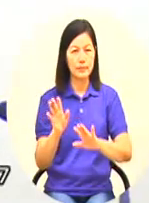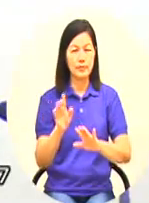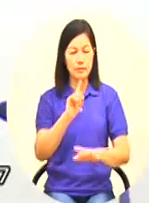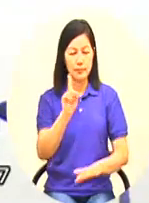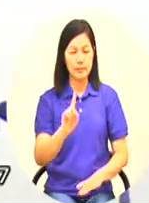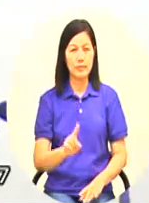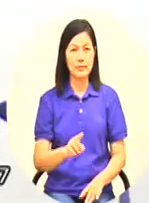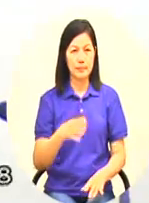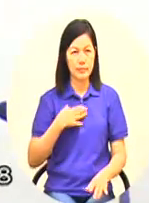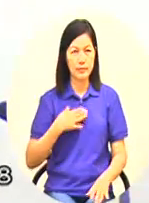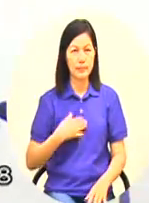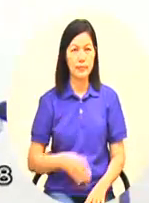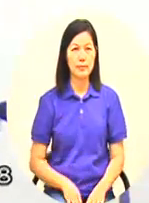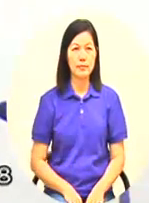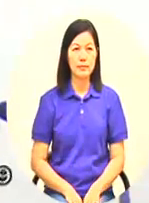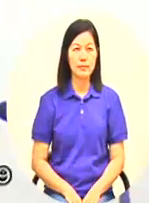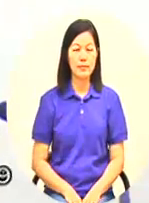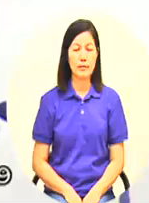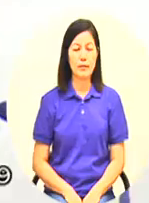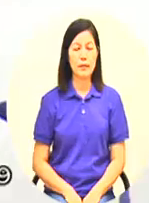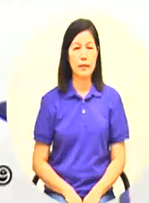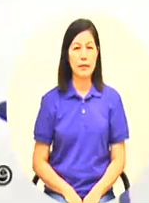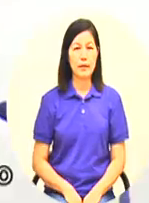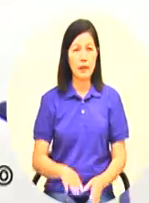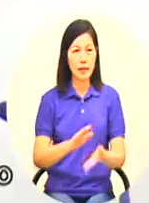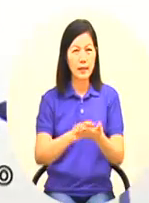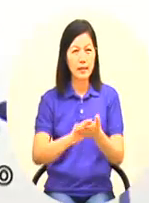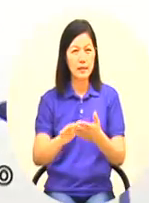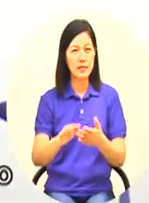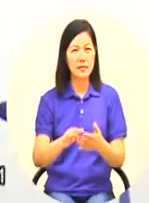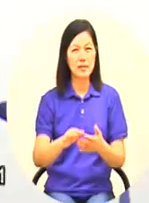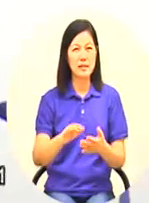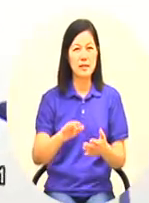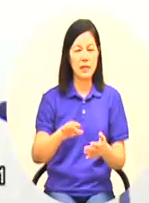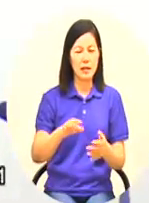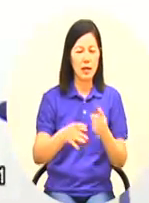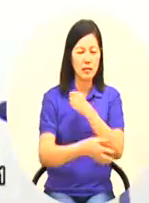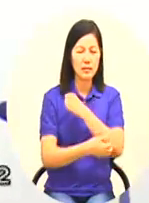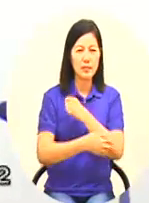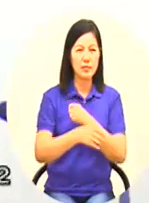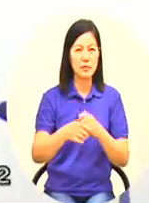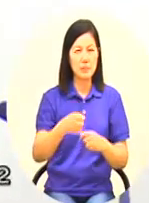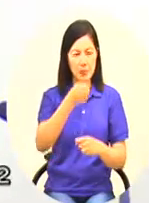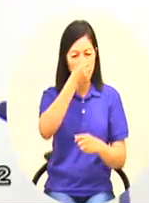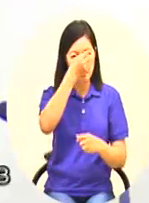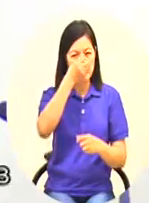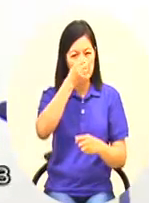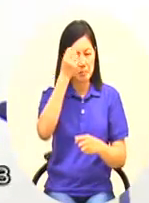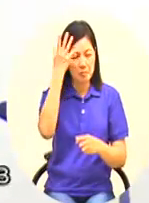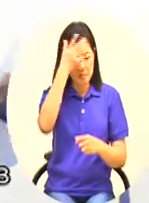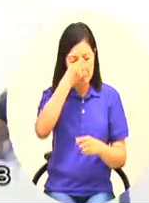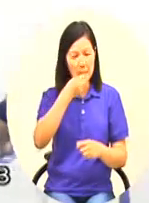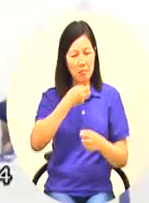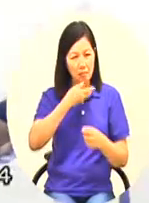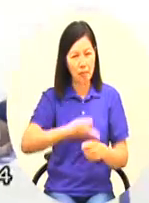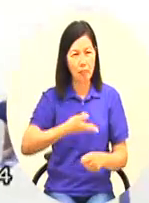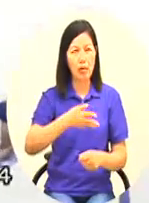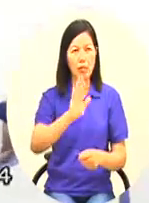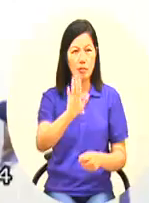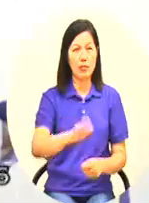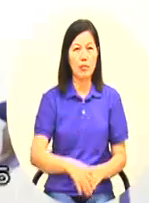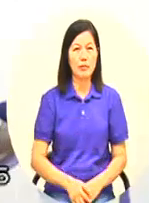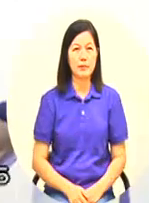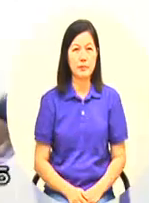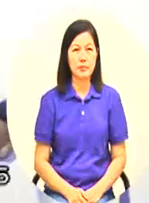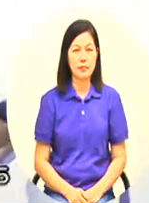我们的清洁人员有些是年纪比较长的哈。那如果有退休的话，我建议应该这些备